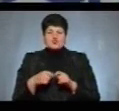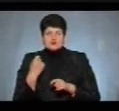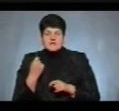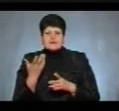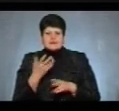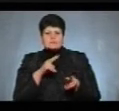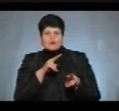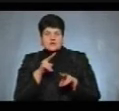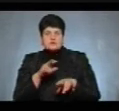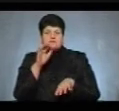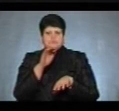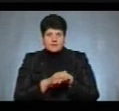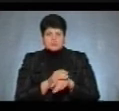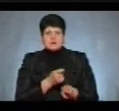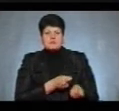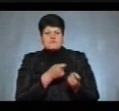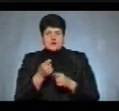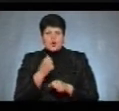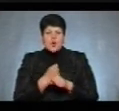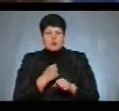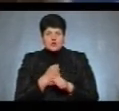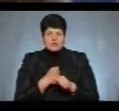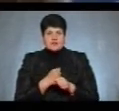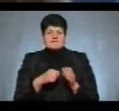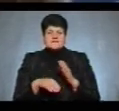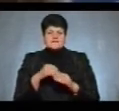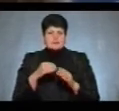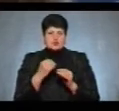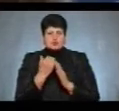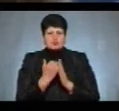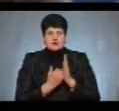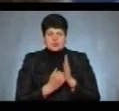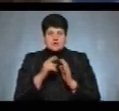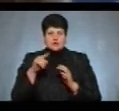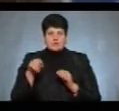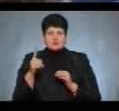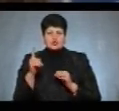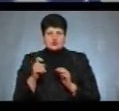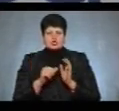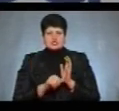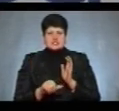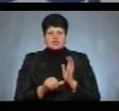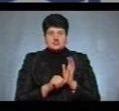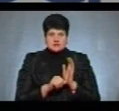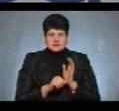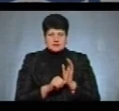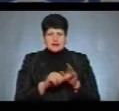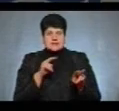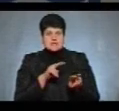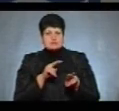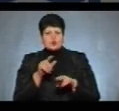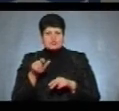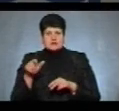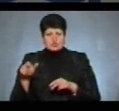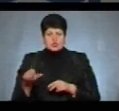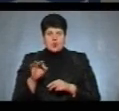спостерігачі зафіксували під час перевезення опрацьованих виборчих протоколів на виборчому окрузі номер 166. Спостерігачі